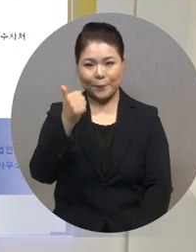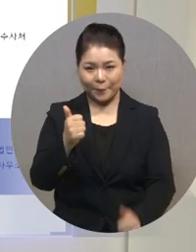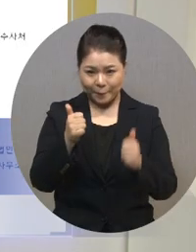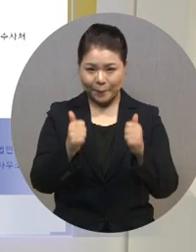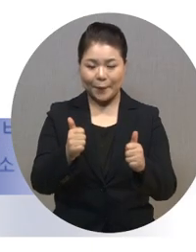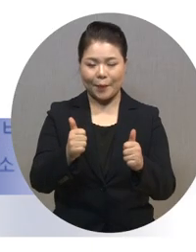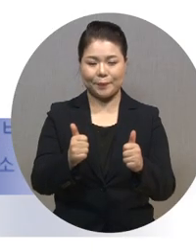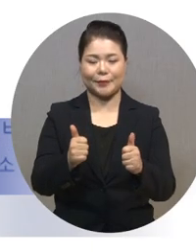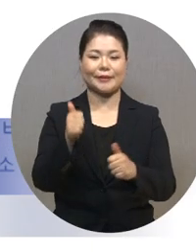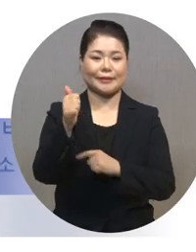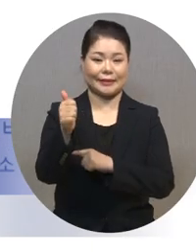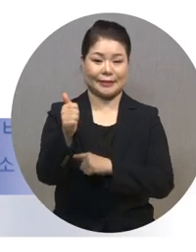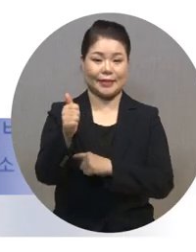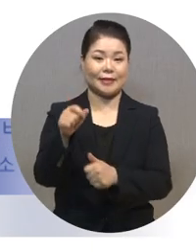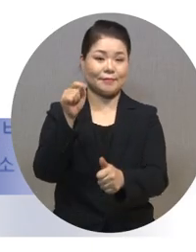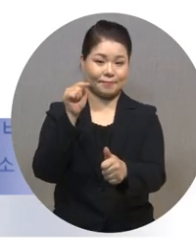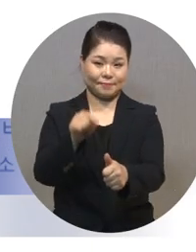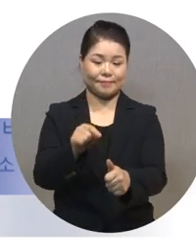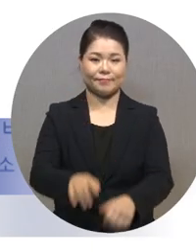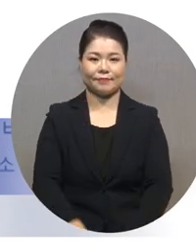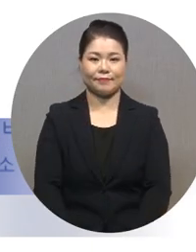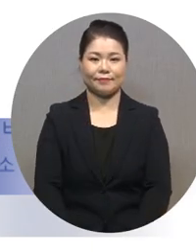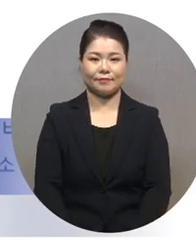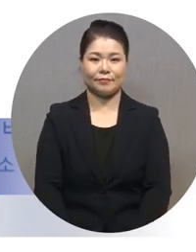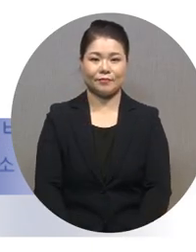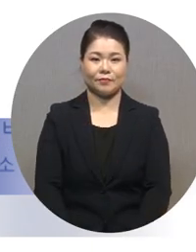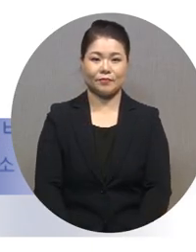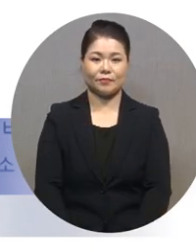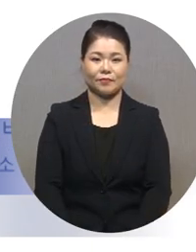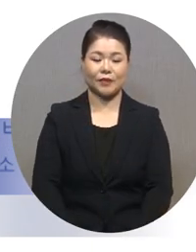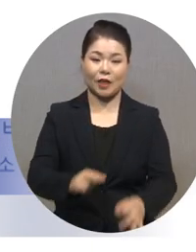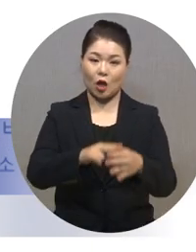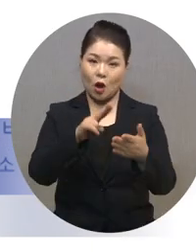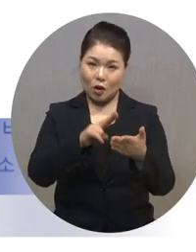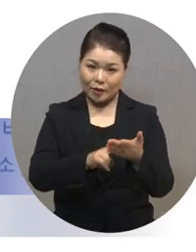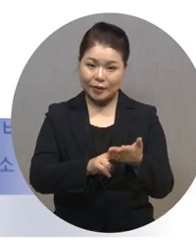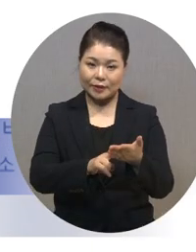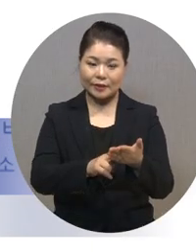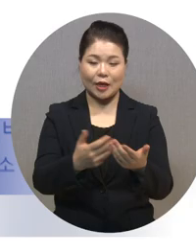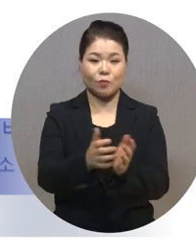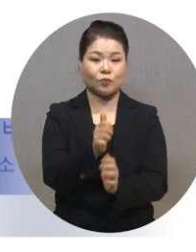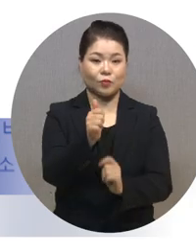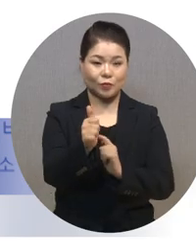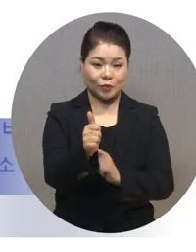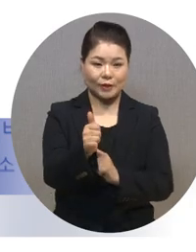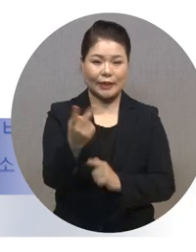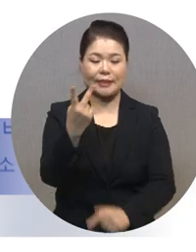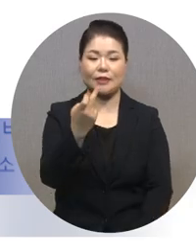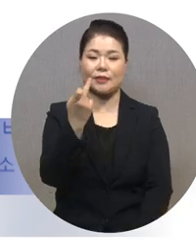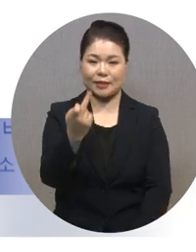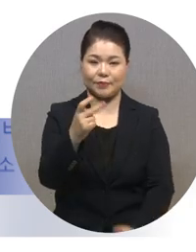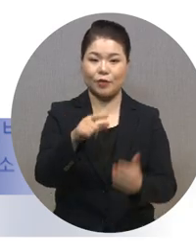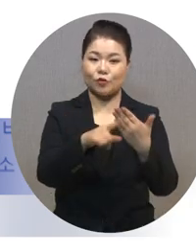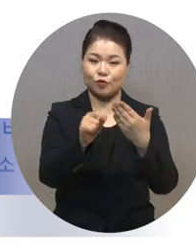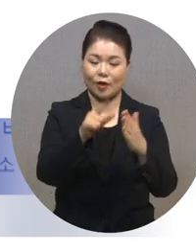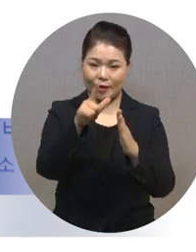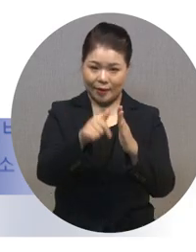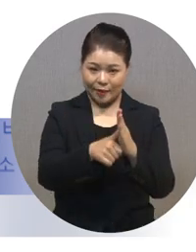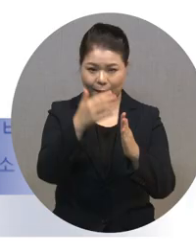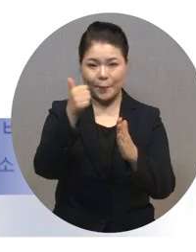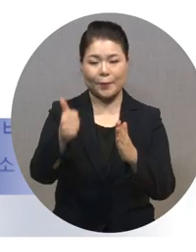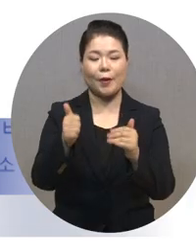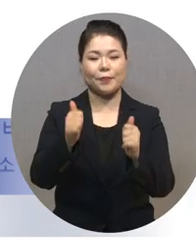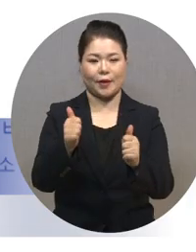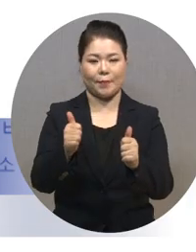지명했습니다 후보자는 대검찰청 형사부장 서울 고검장 등을 거쳐 지난 2012년 9월 헌법